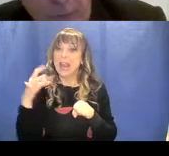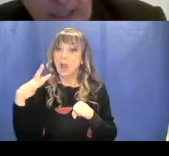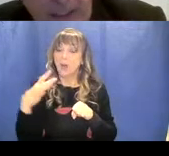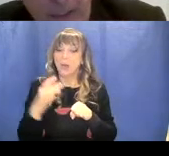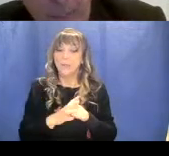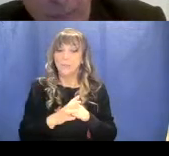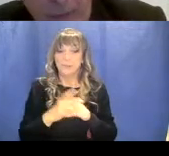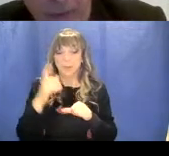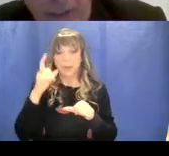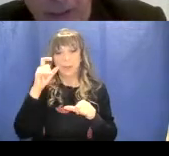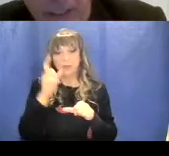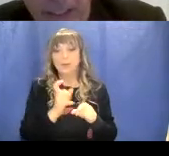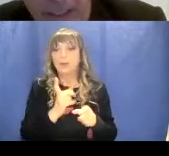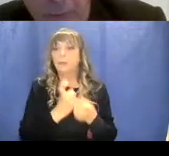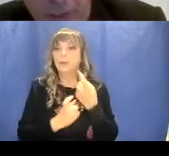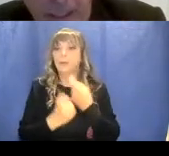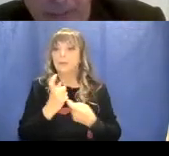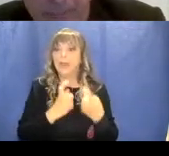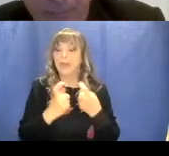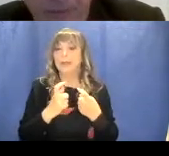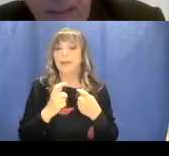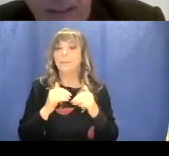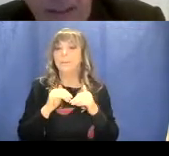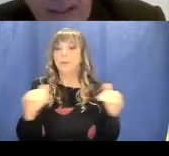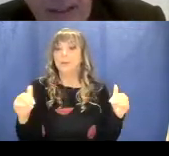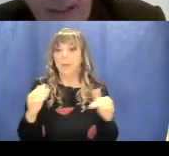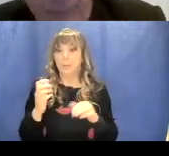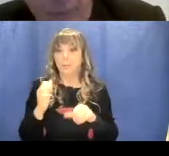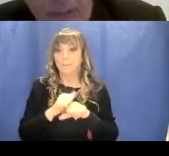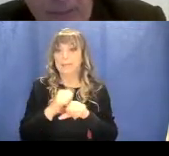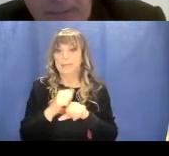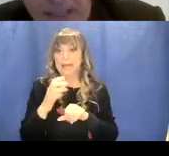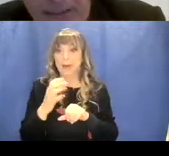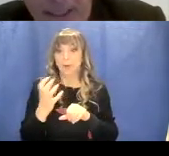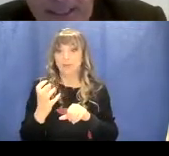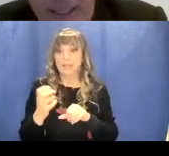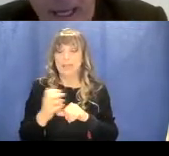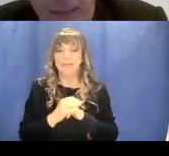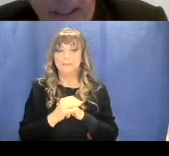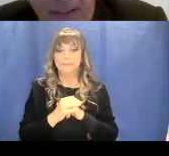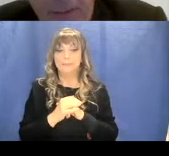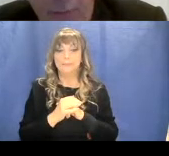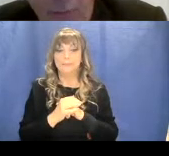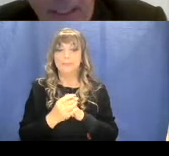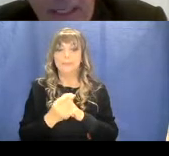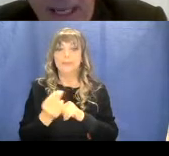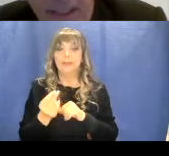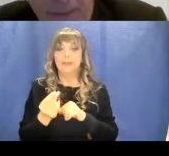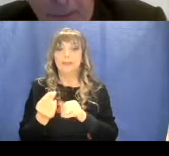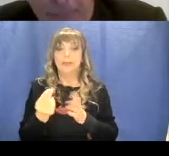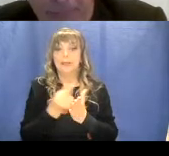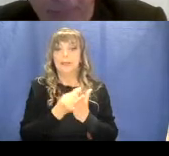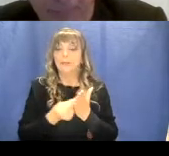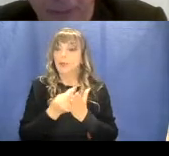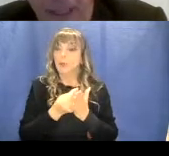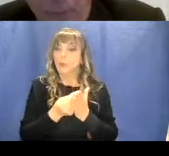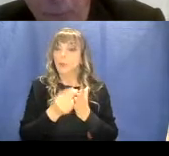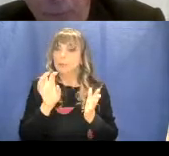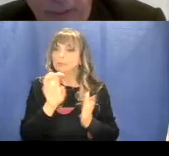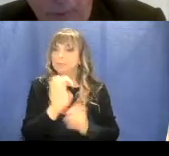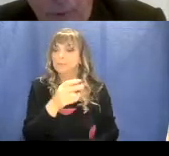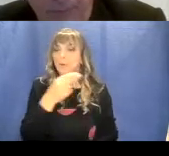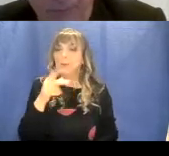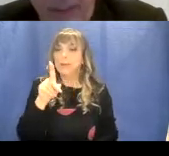foto viene dal museo di mineralogia la figura matematica si chiama il dodecaedro è